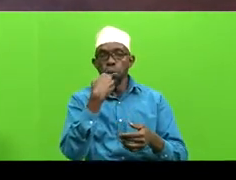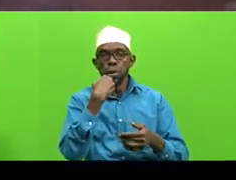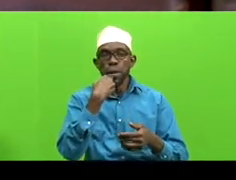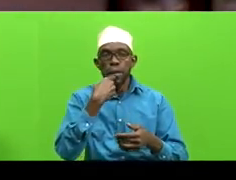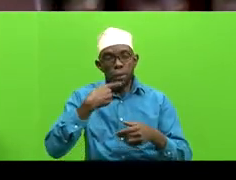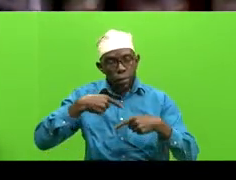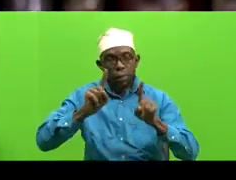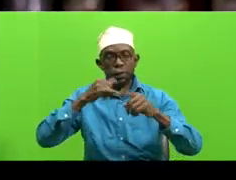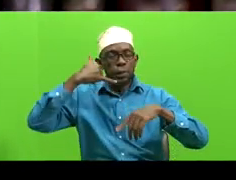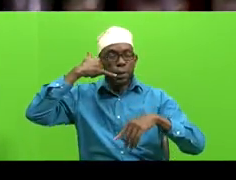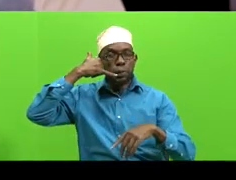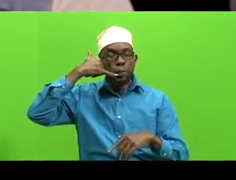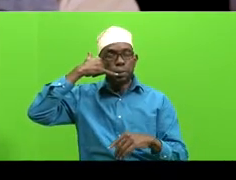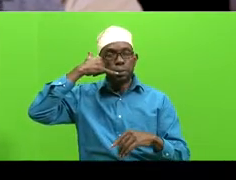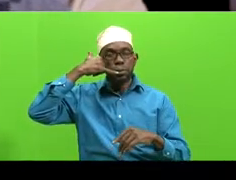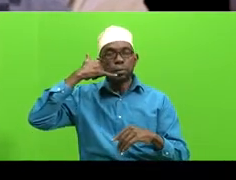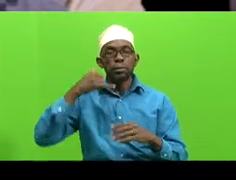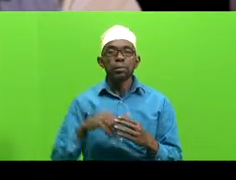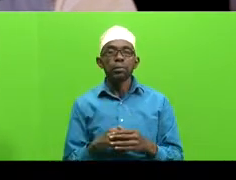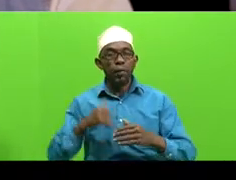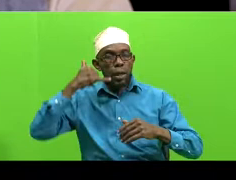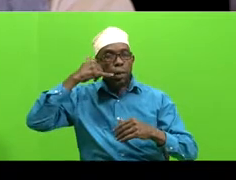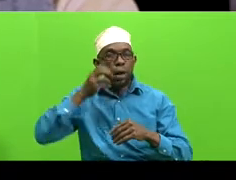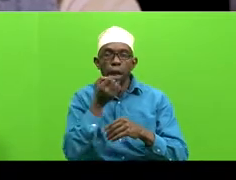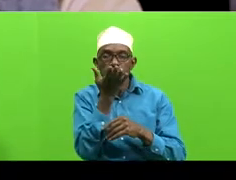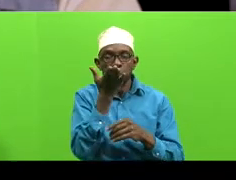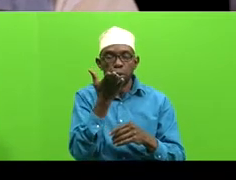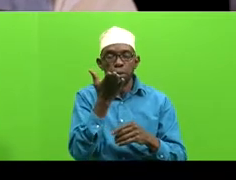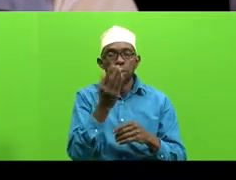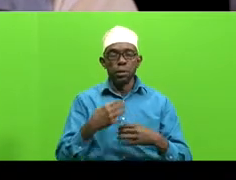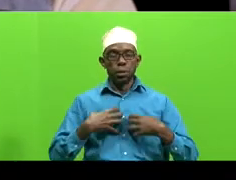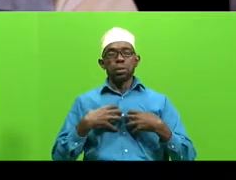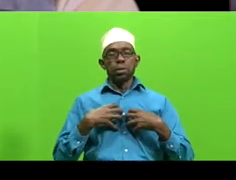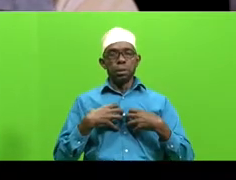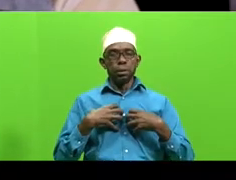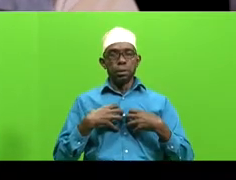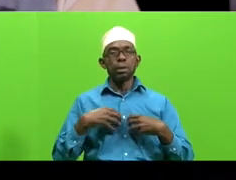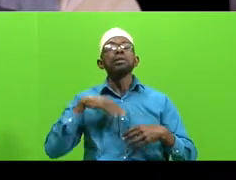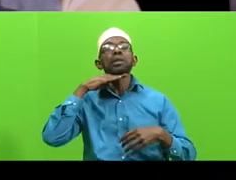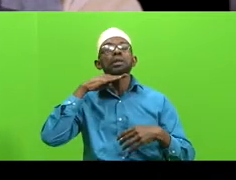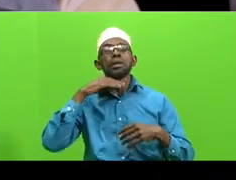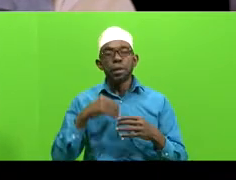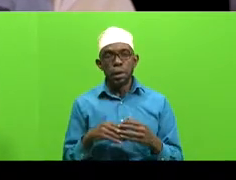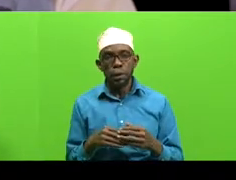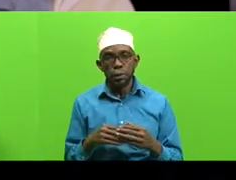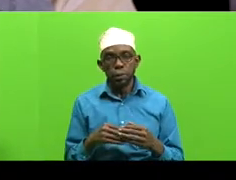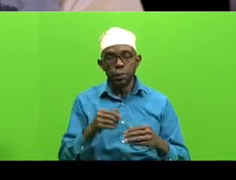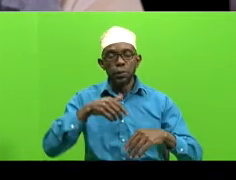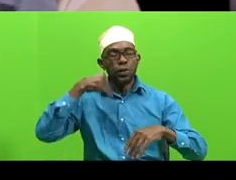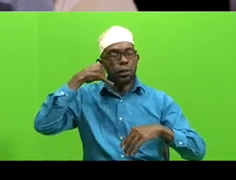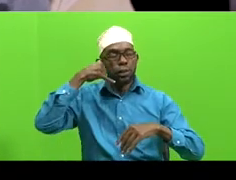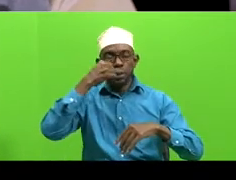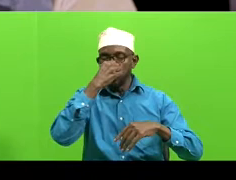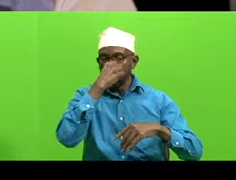jaribu simu yake, tupiga simu yake. Ukiona simu yake haishikwi, pengine waweza shtuka umeishikwa ile simu yake. Sasa akishika ile simu hata